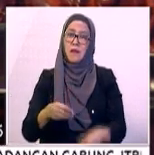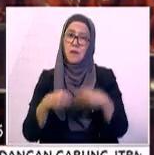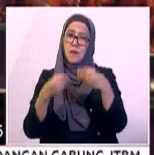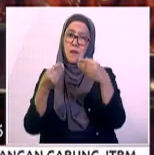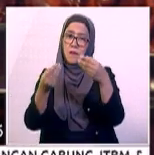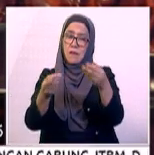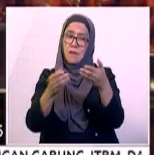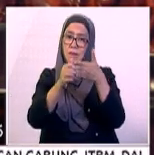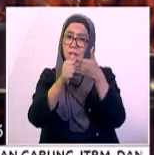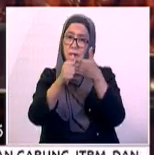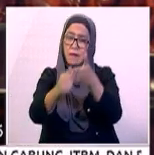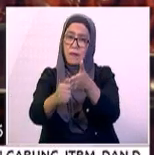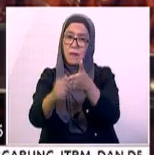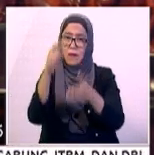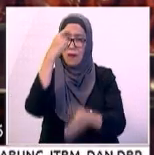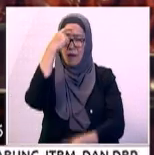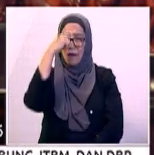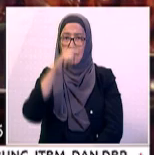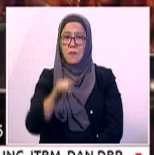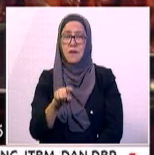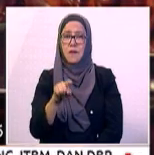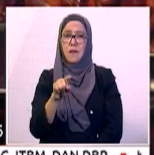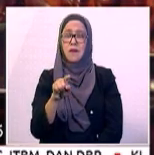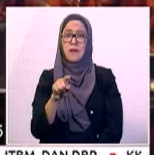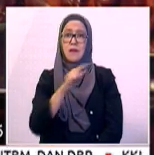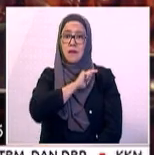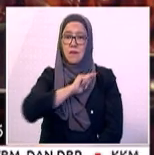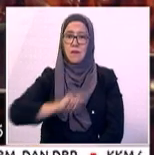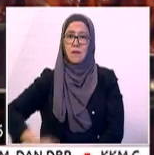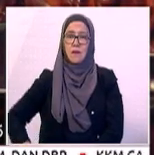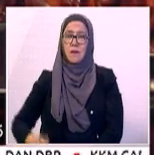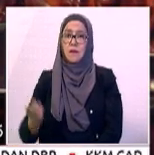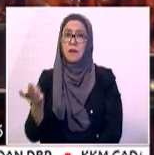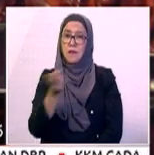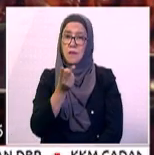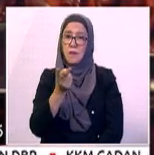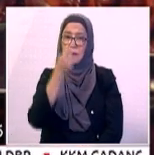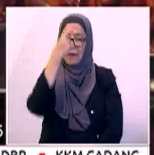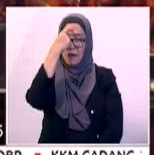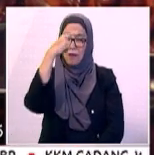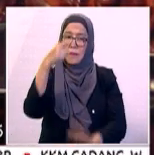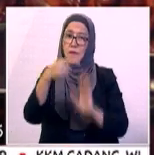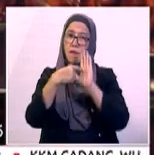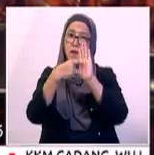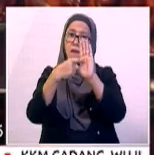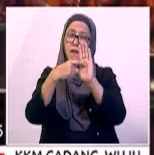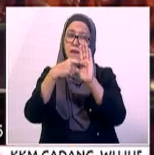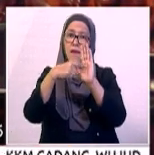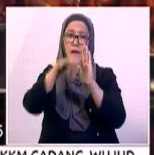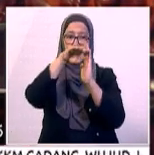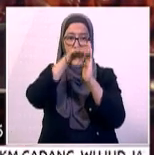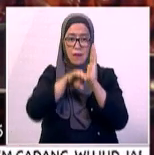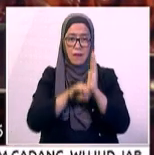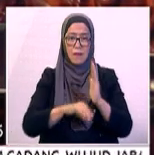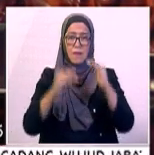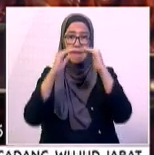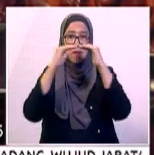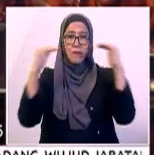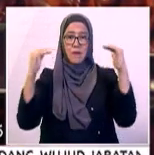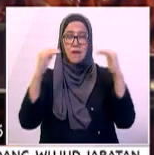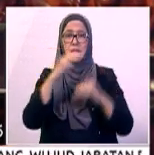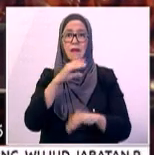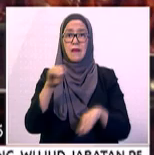hidayah untuk Sri Paduka Baginda Tuanku berdua mencerminkan prinsip keadilan dan